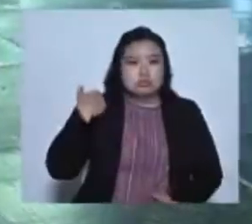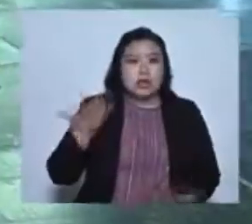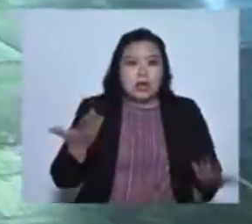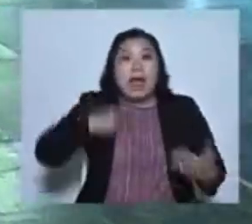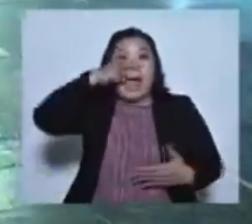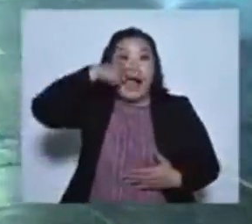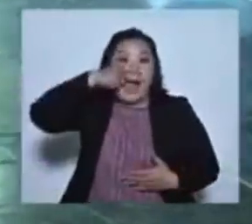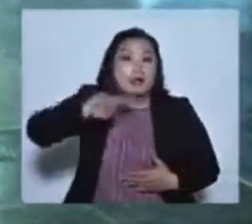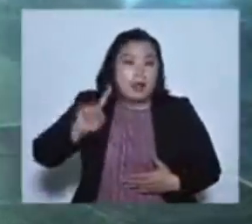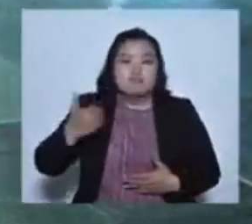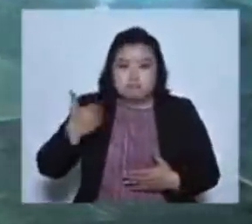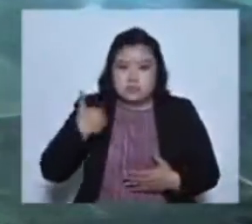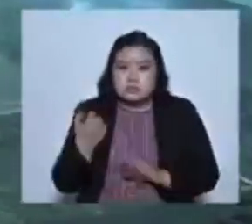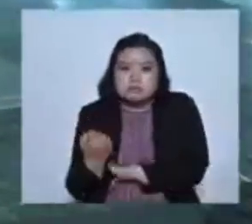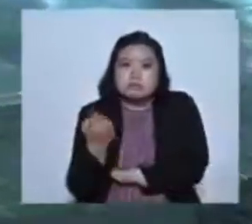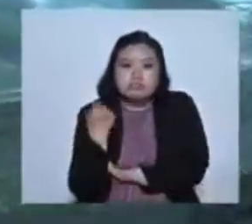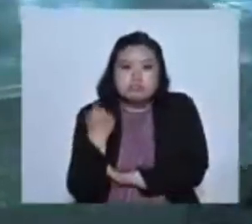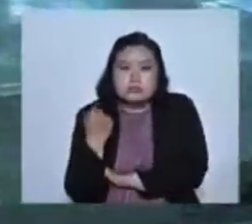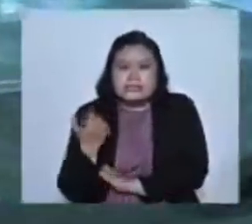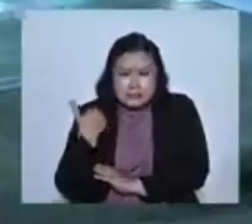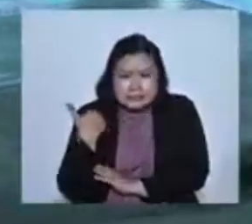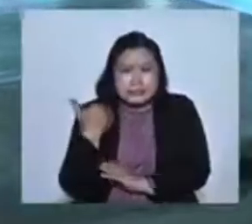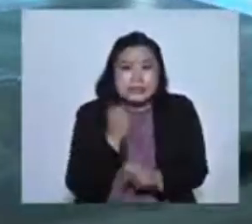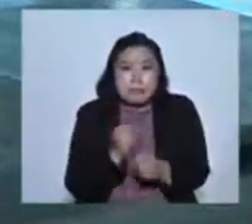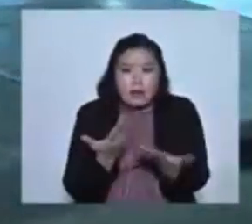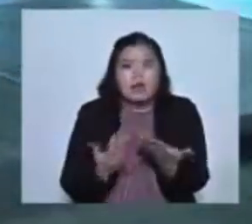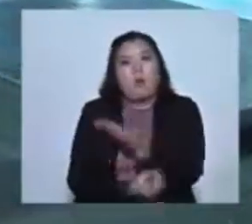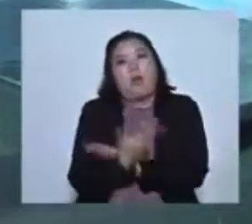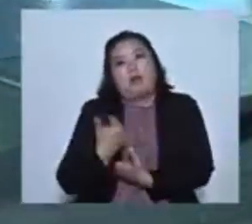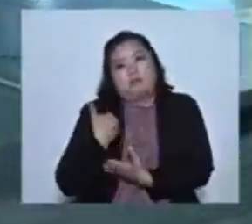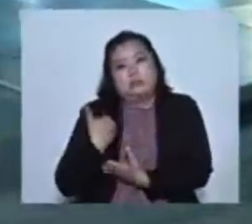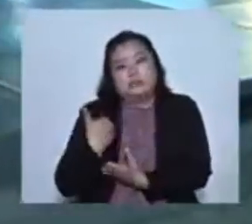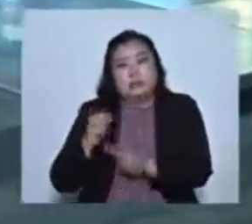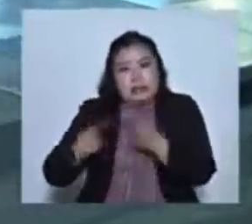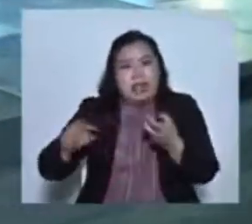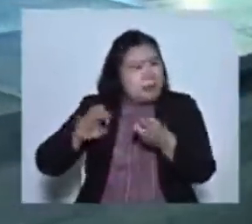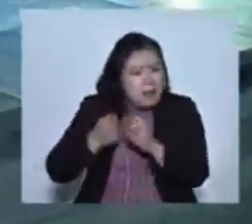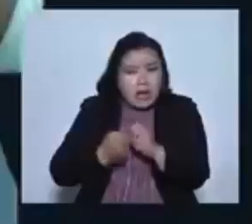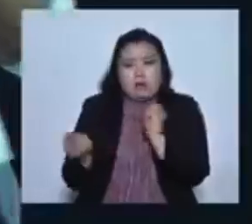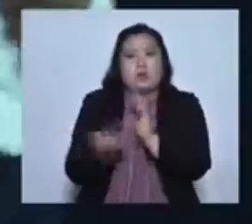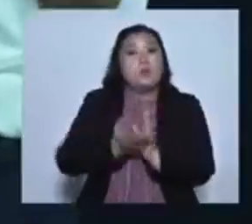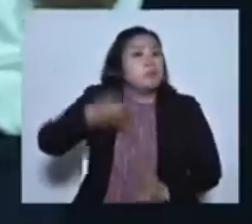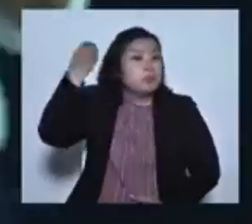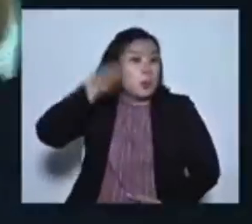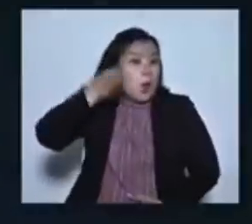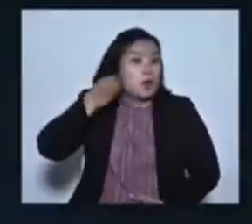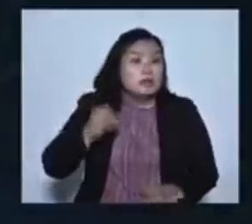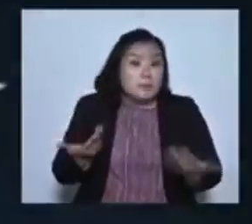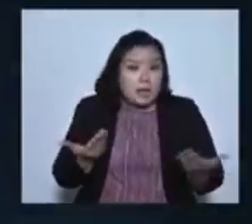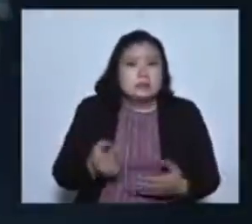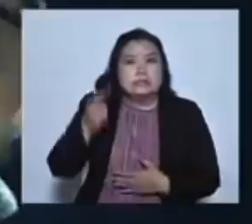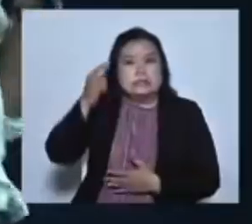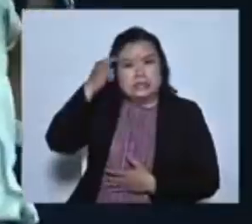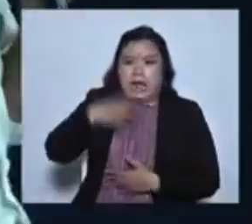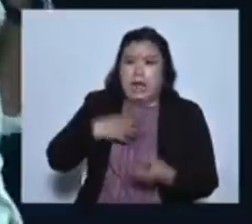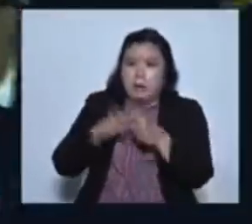ประเทศไทยมีศักยภาพเยอะแยะมีโอกาสแต่มีวิกฤตมาเสมอเราอย่าทำให้สิ่งเหล่านั้นมันเกิด